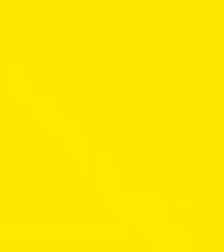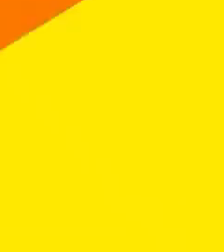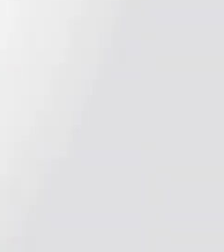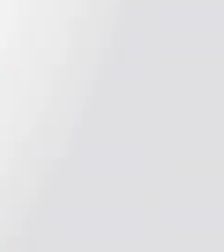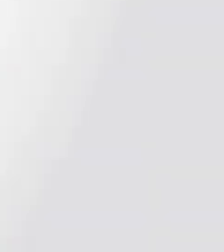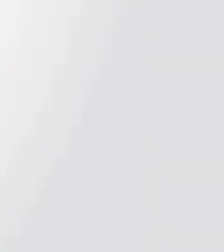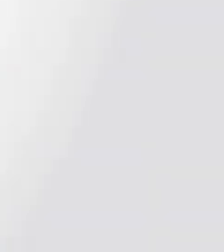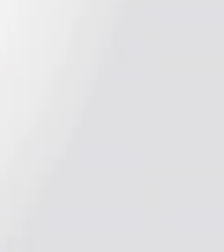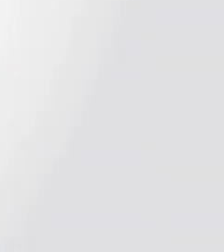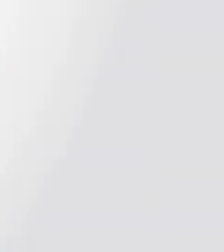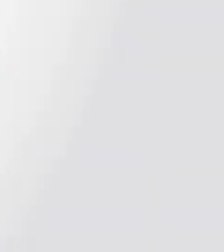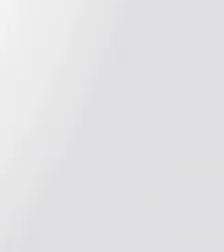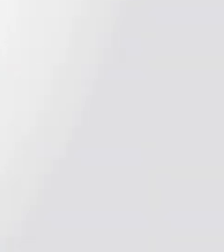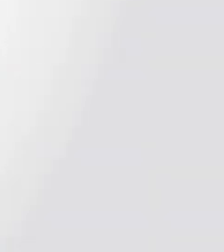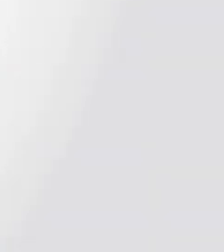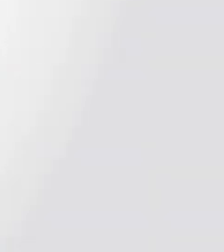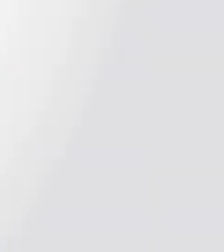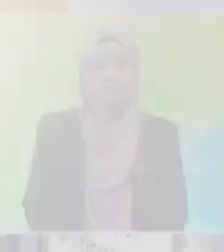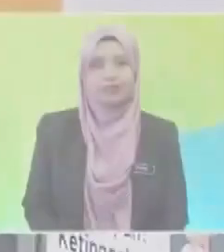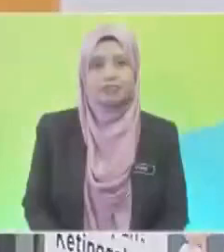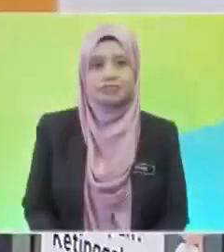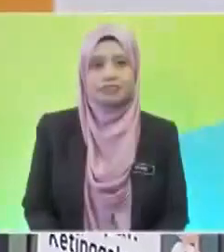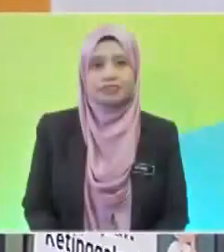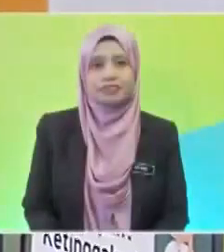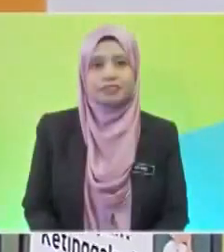Didik TV KPM.